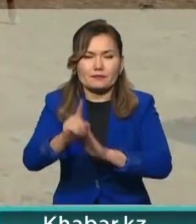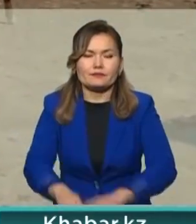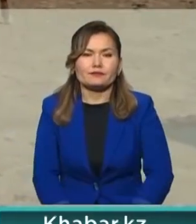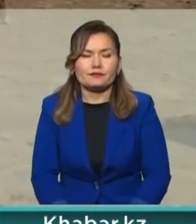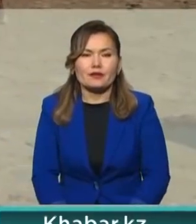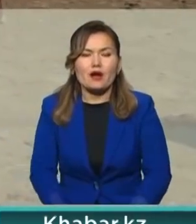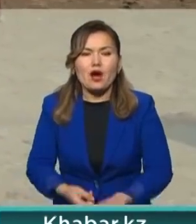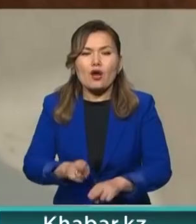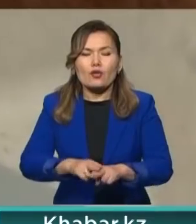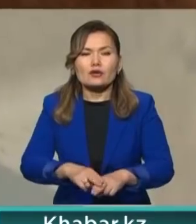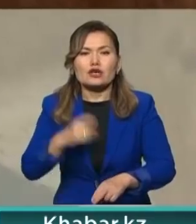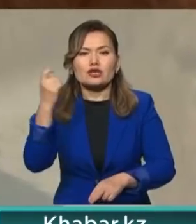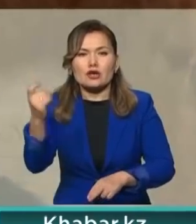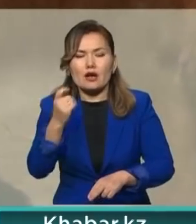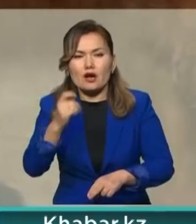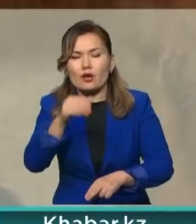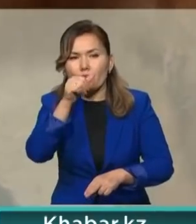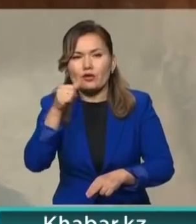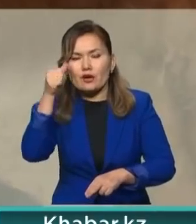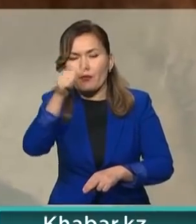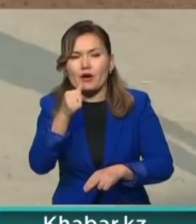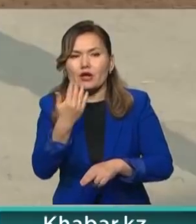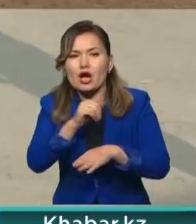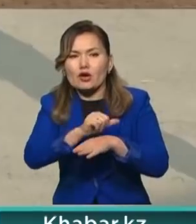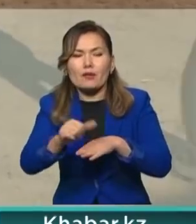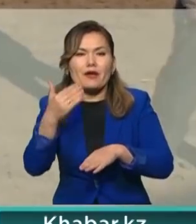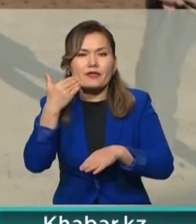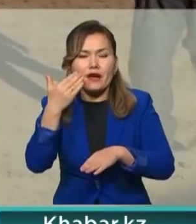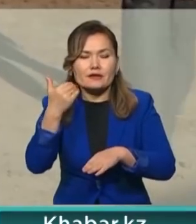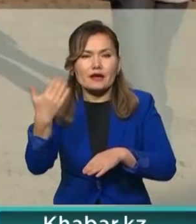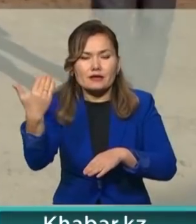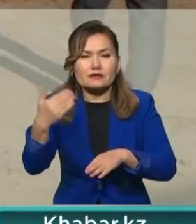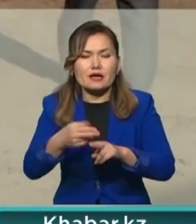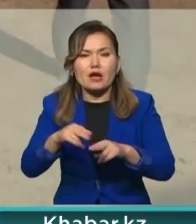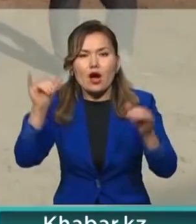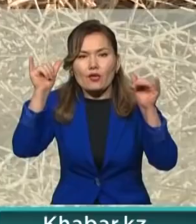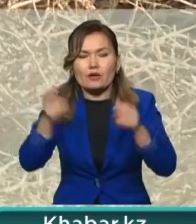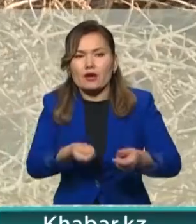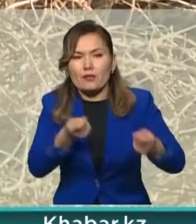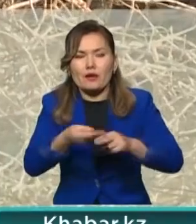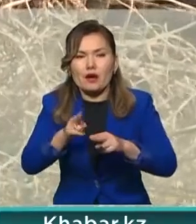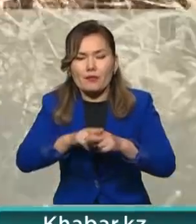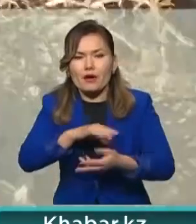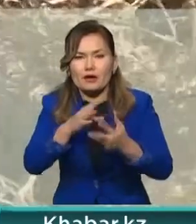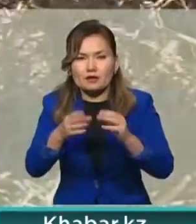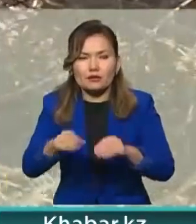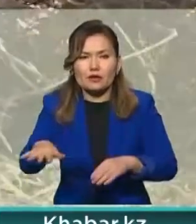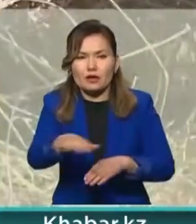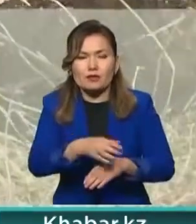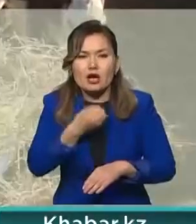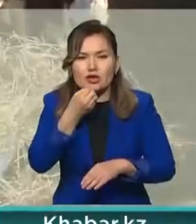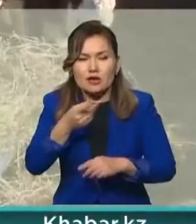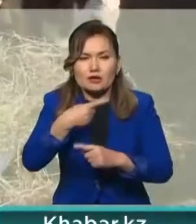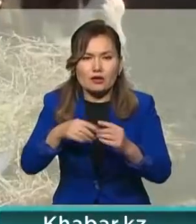Мәди шаруа қожалығы өткен күз айында Татарстаннан Зеңгібабаның герефорд тұқымын алып жерсіндіріп жатыр. Негізінен ет бағытындағы түлік түрі мұнайлы өңірді жатсынбай